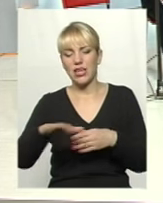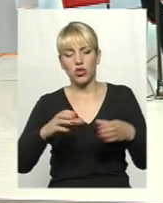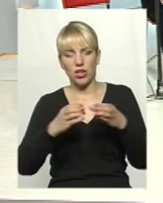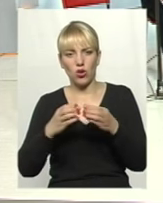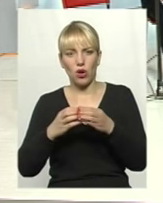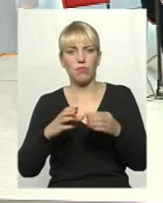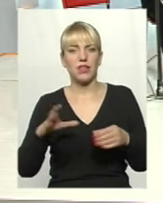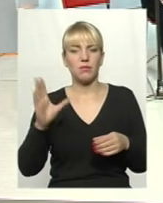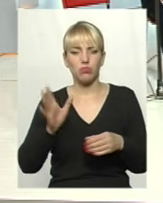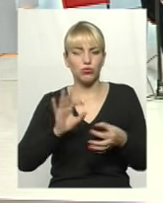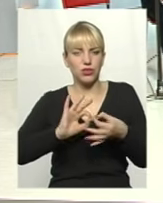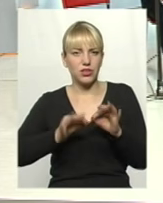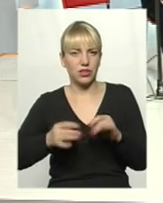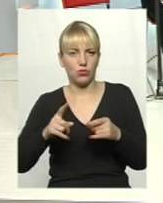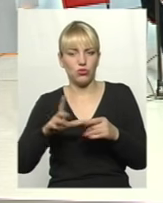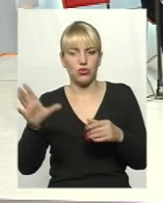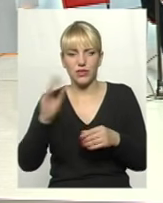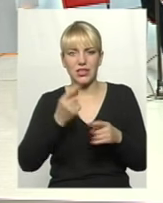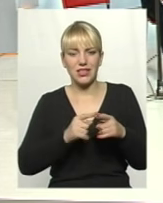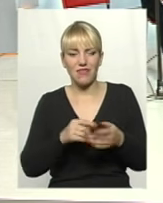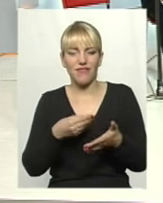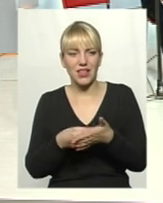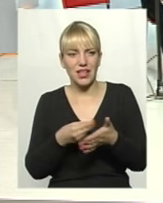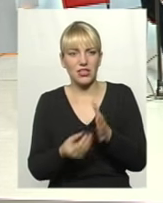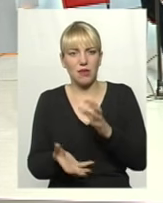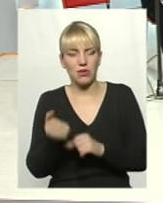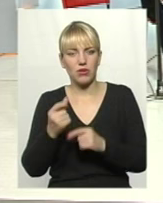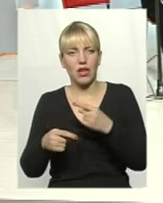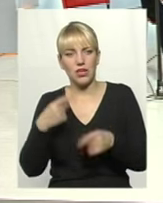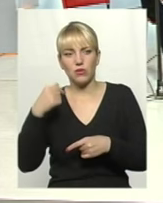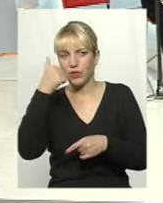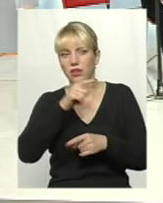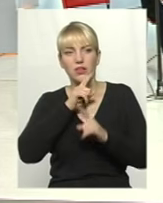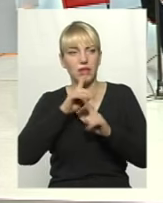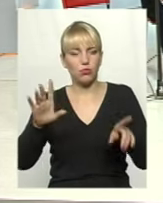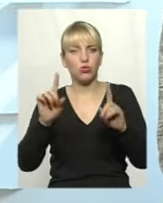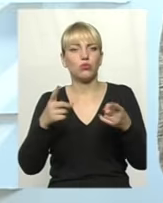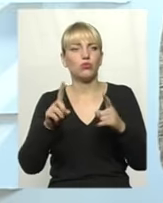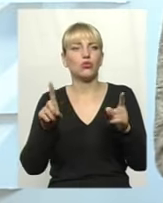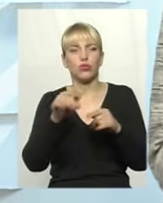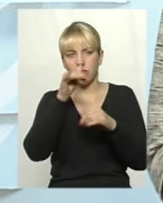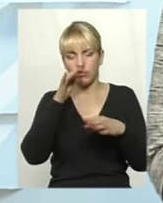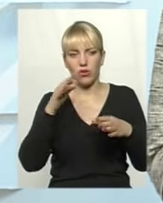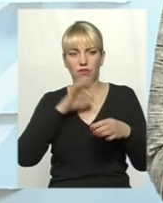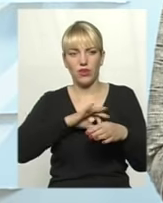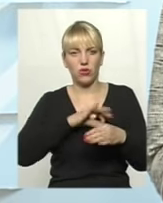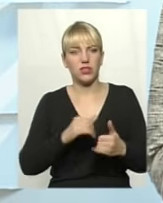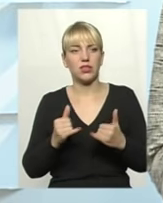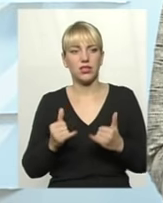що всієї оцьої фінансової підтримки на наступний рік не буде, тому що не змогли використати